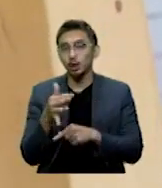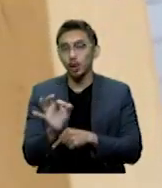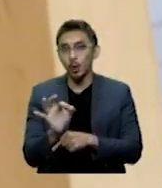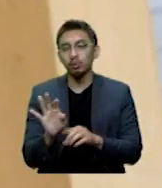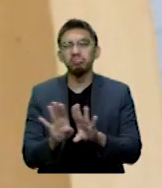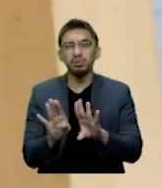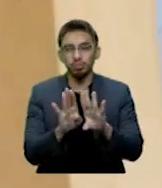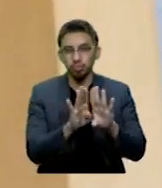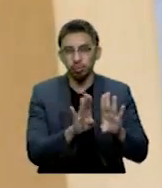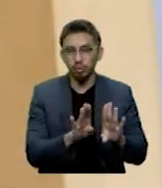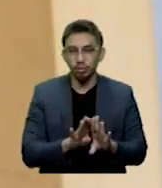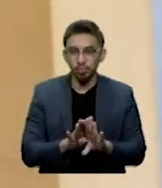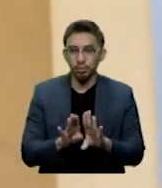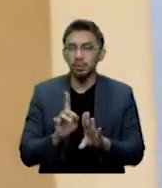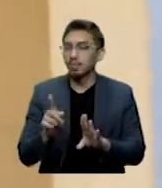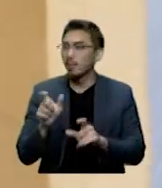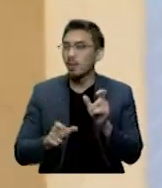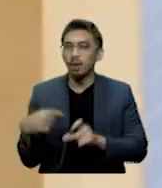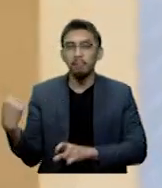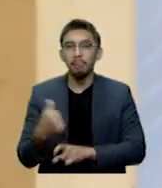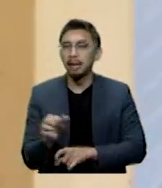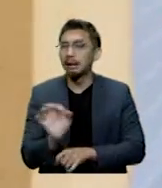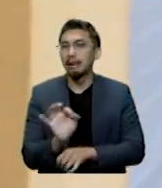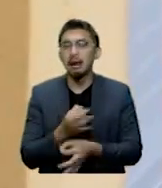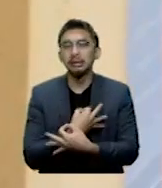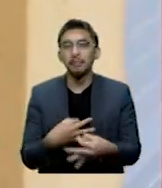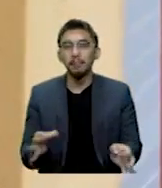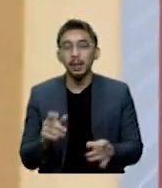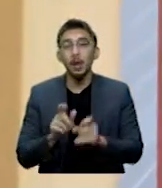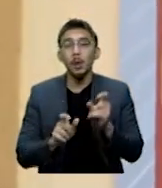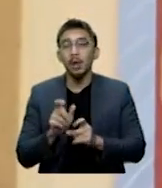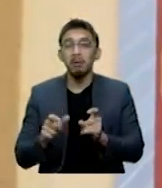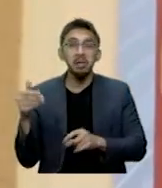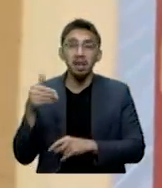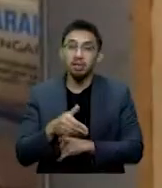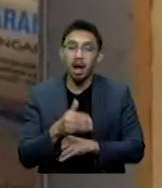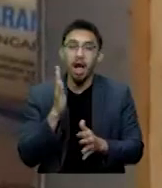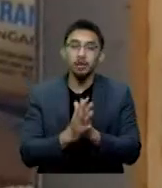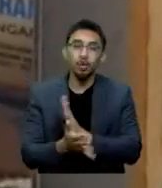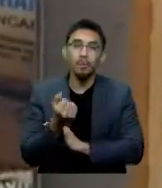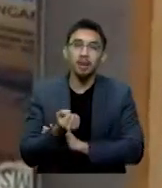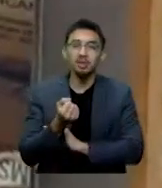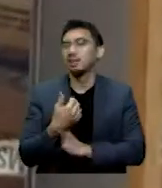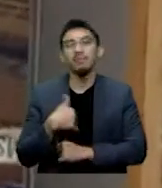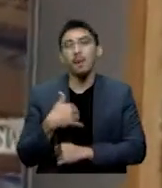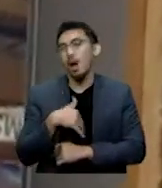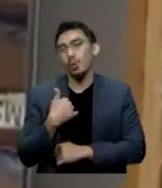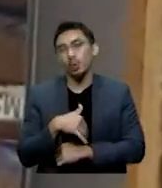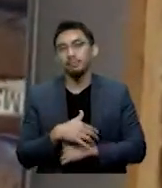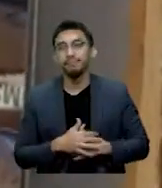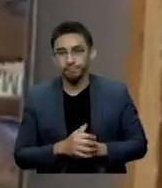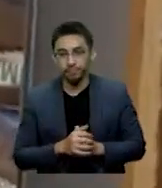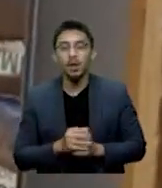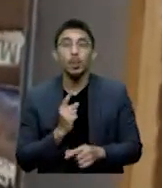online dengan aneka diskon dan promo diduga menjadi penyebab pelanggan enggan datang langsung ke Pasar Beringharjo. Sebagian kios